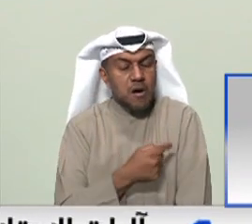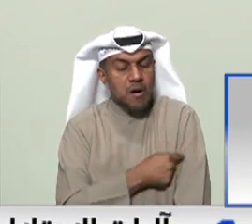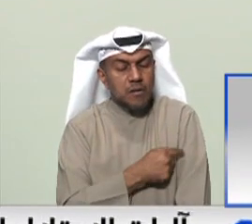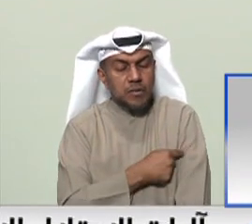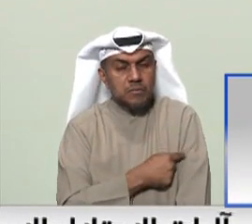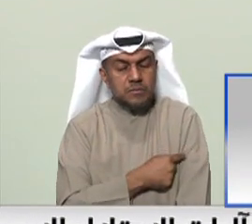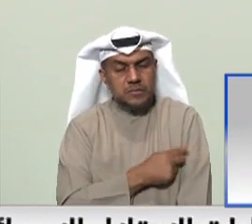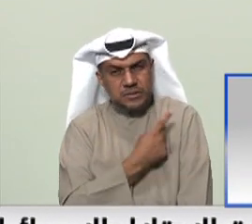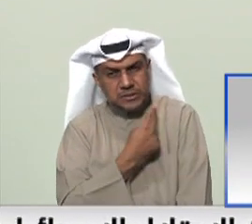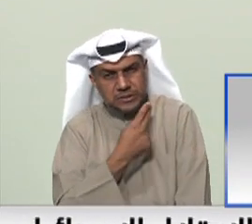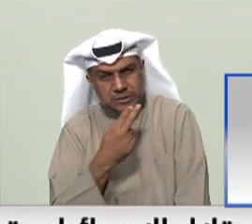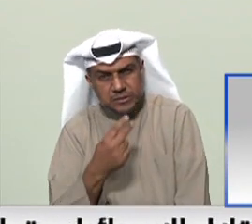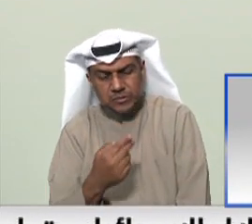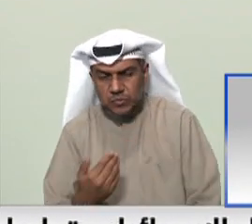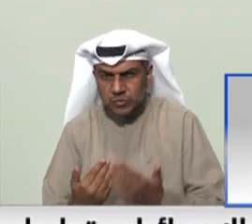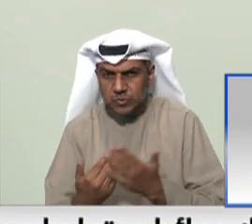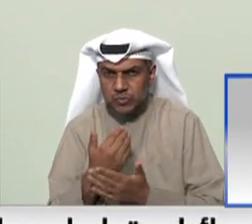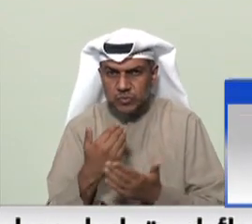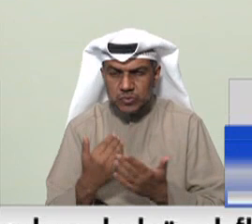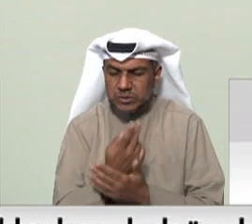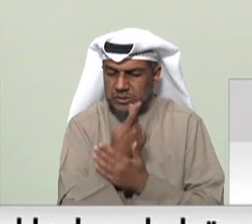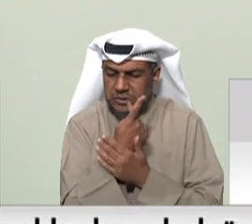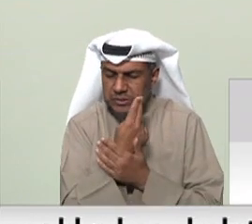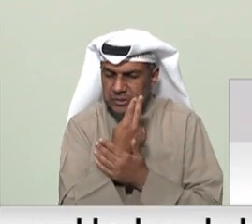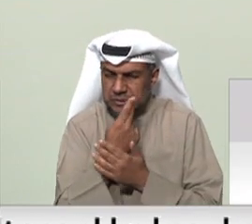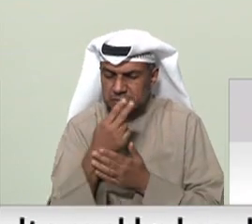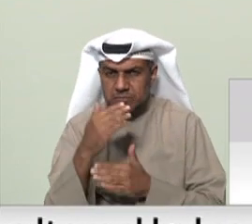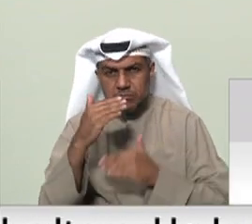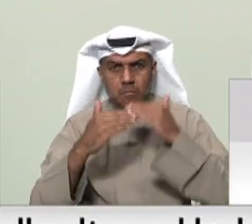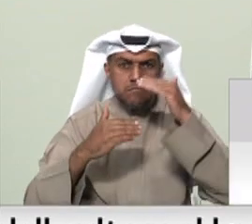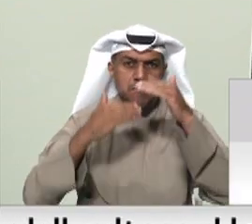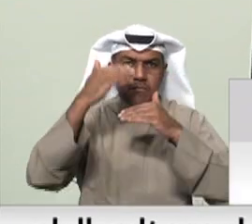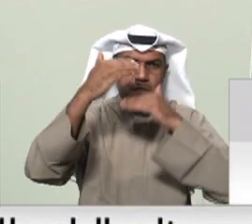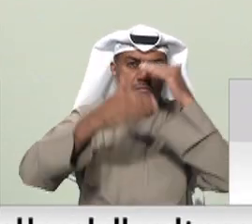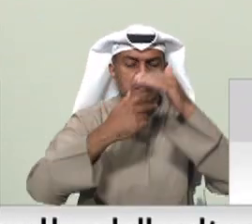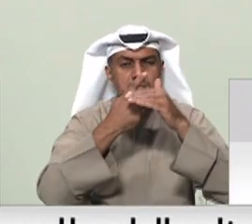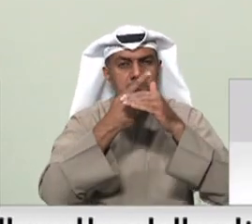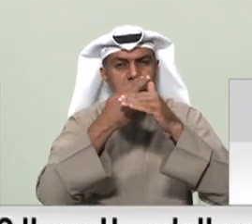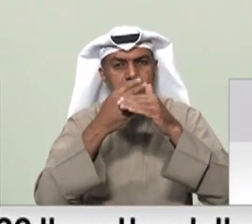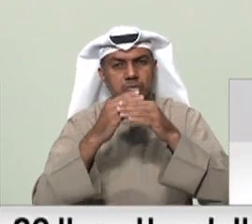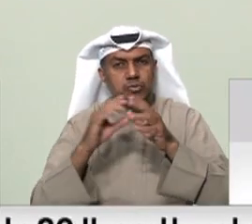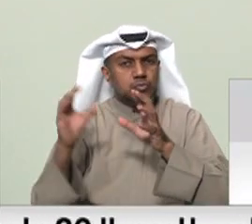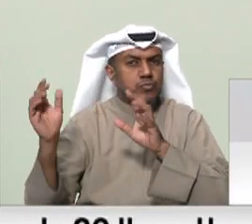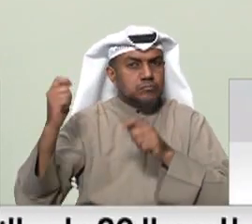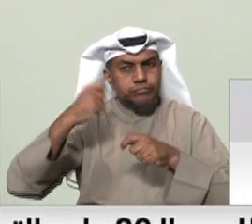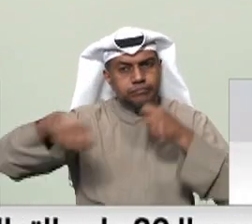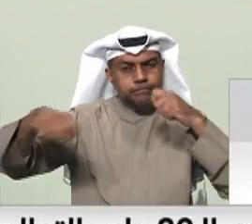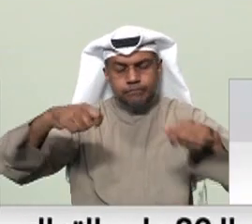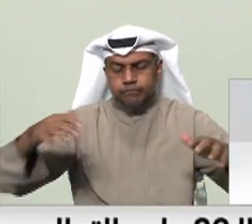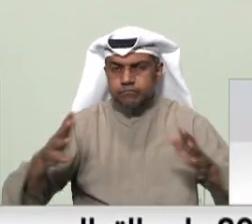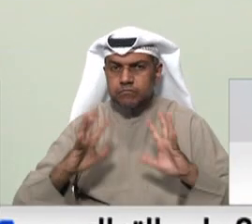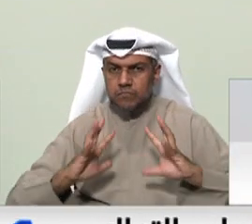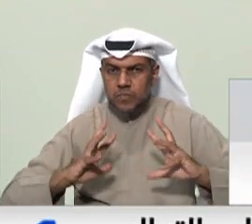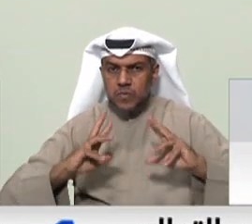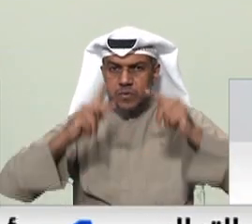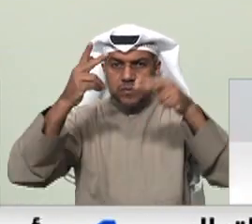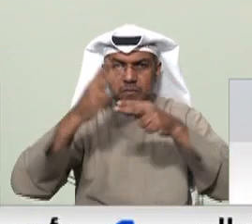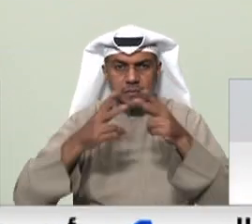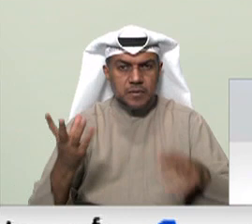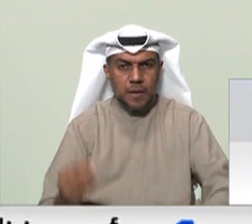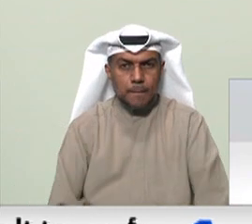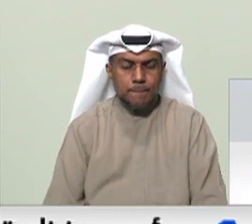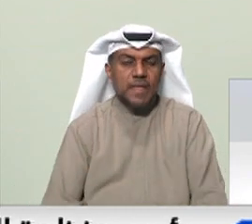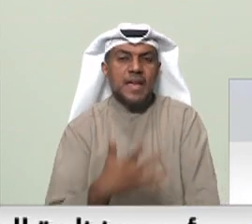حداثة التجهيز والتطور والسعة السريرية. عيادات العيون تتكون من أكثر من 50